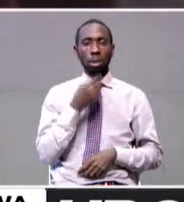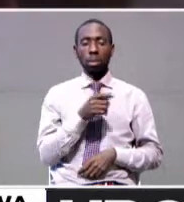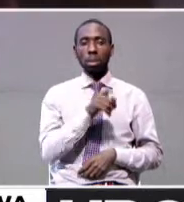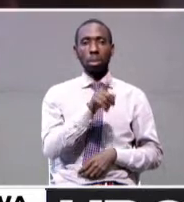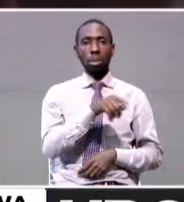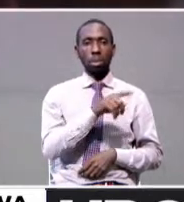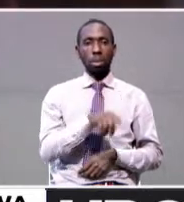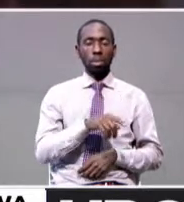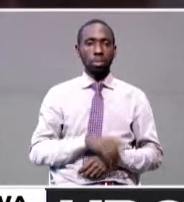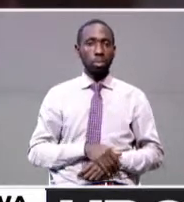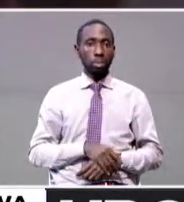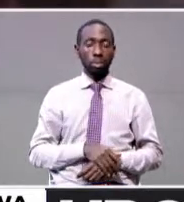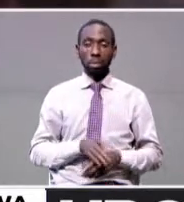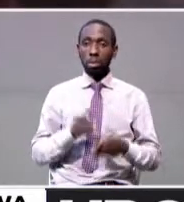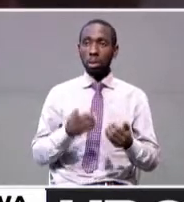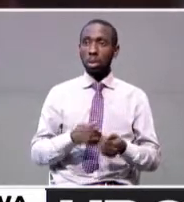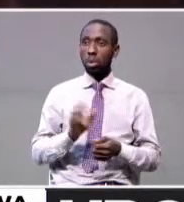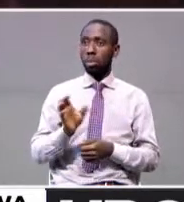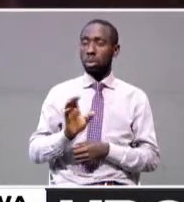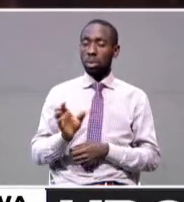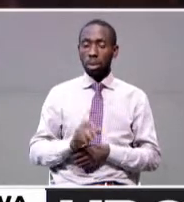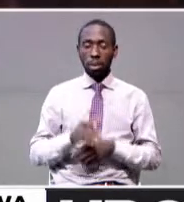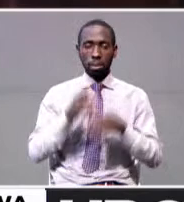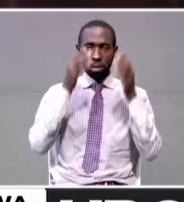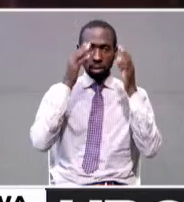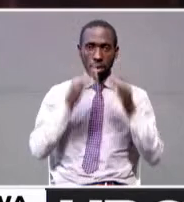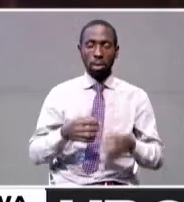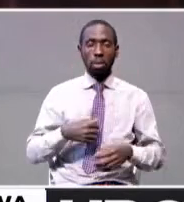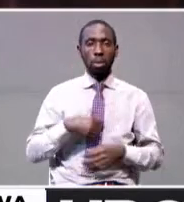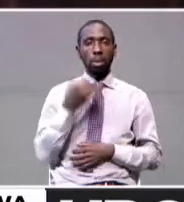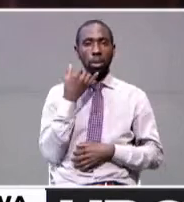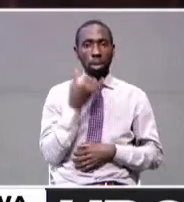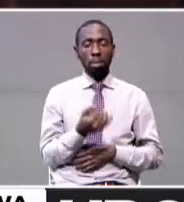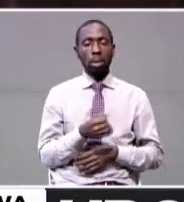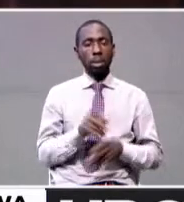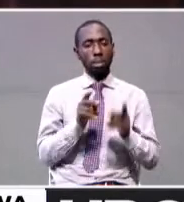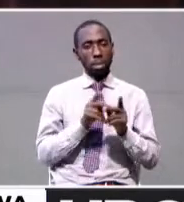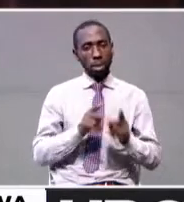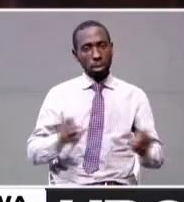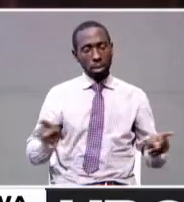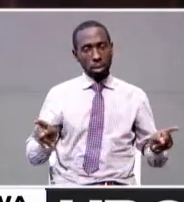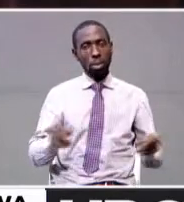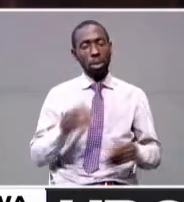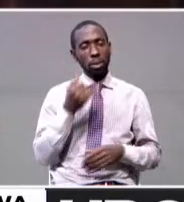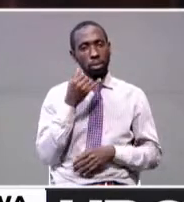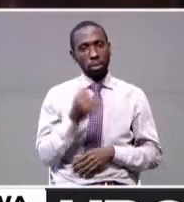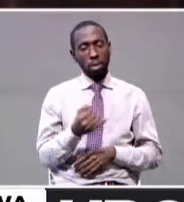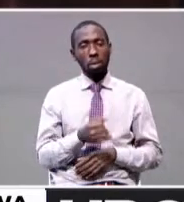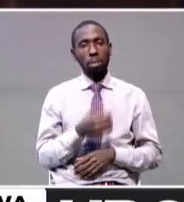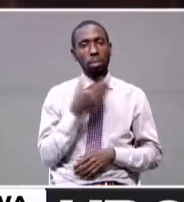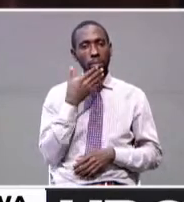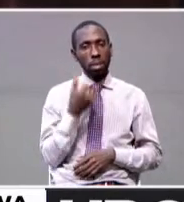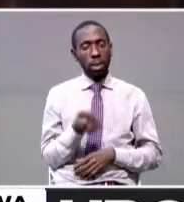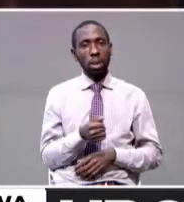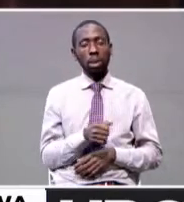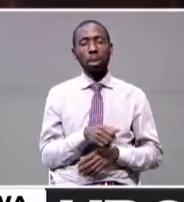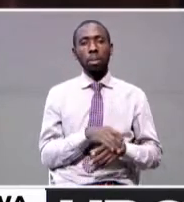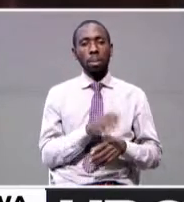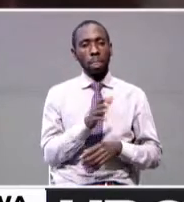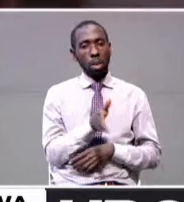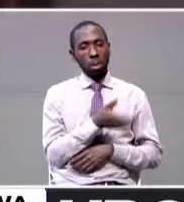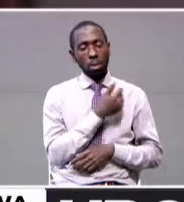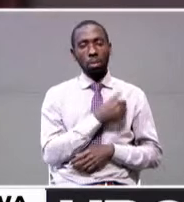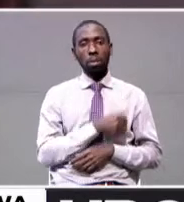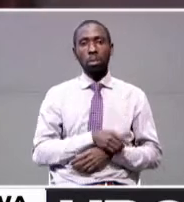gye yasazeewo bannaffe abo tubategeeza nti mu mirembe bandiggyewo obutindo obwo